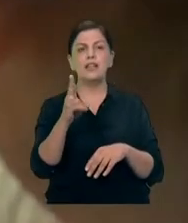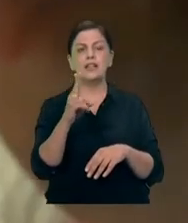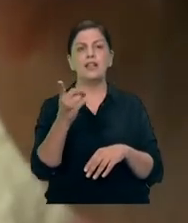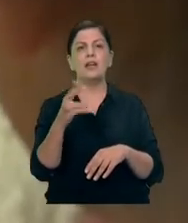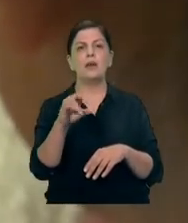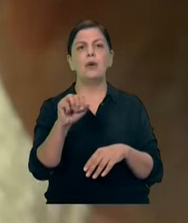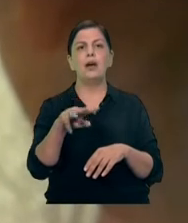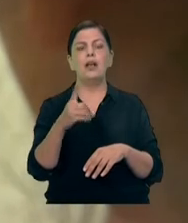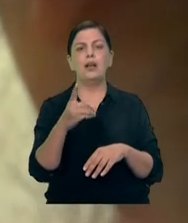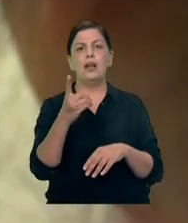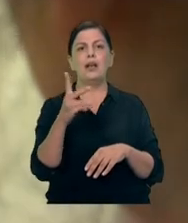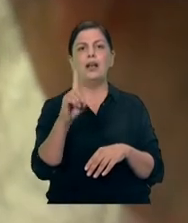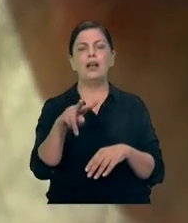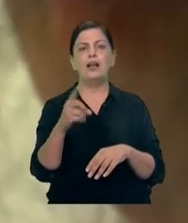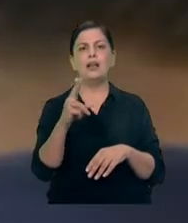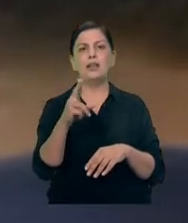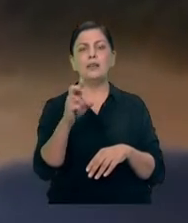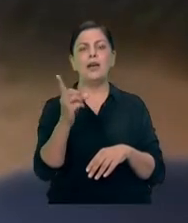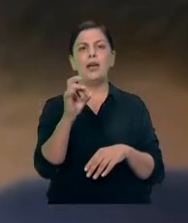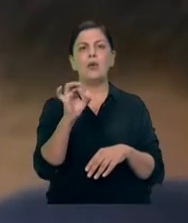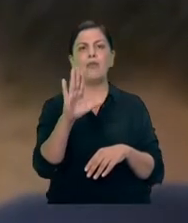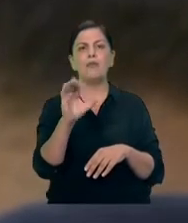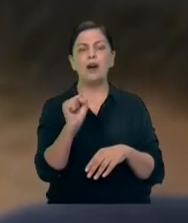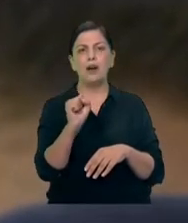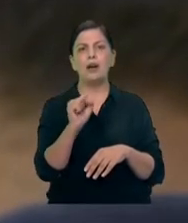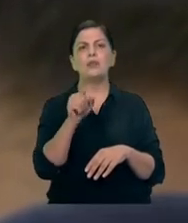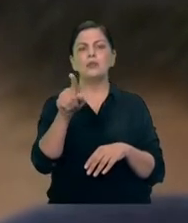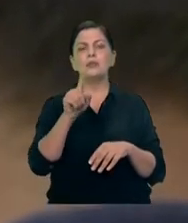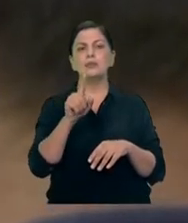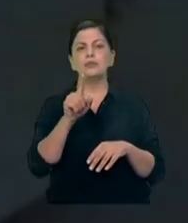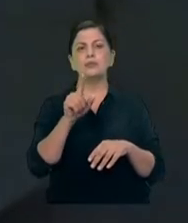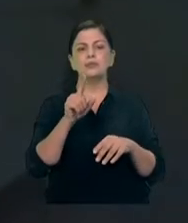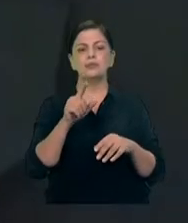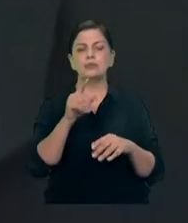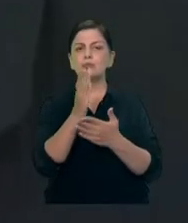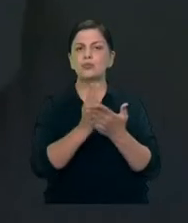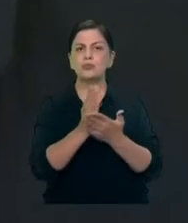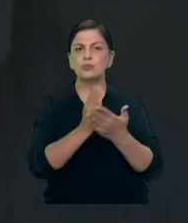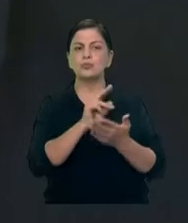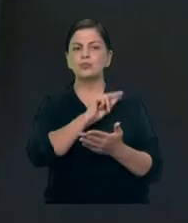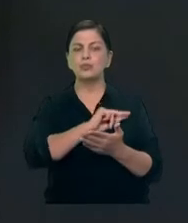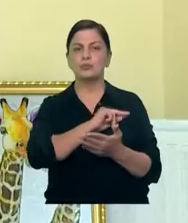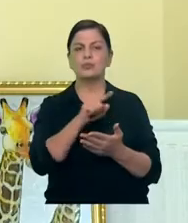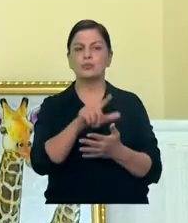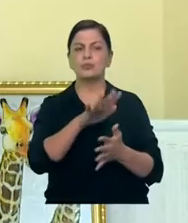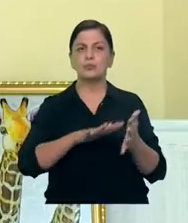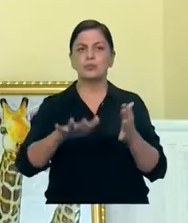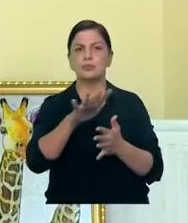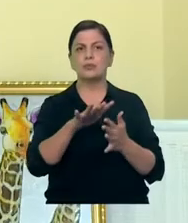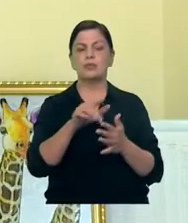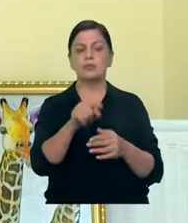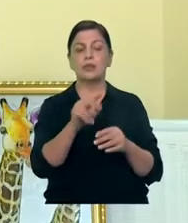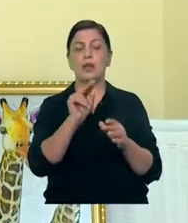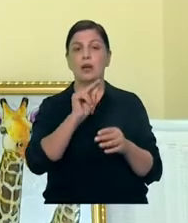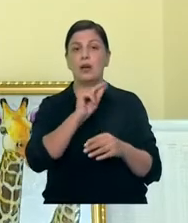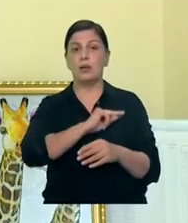ildir asayişin keşiyində durur. Hazırda yetkinlik yaşına çatmayanların işləri üzrə xidmət sahəsində çalışır. Bu iş mənim üçün